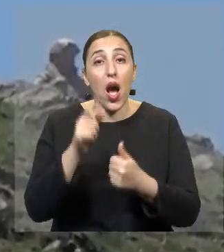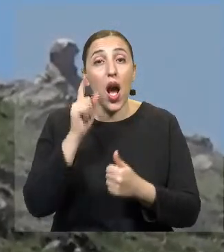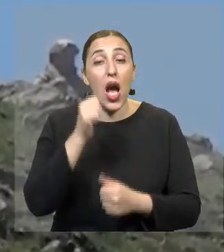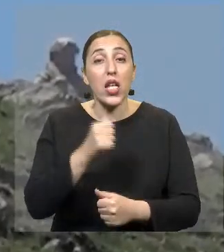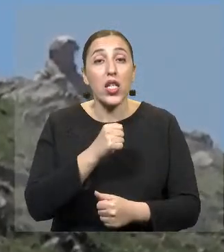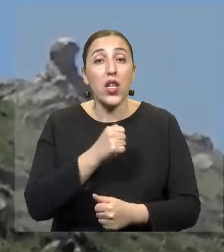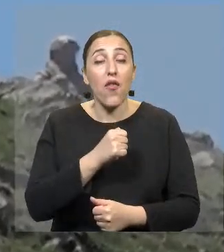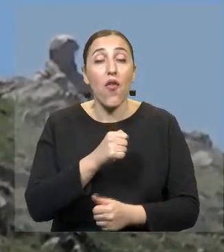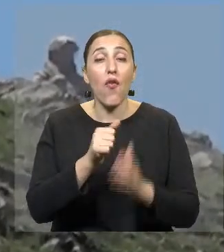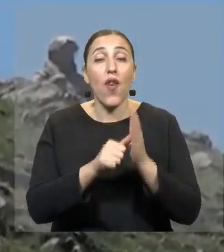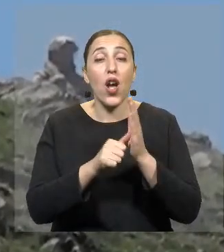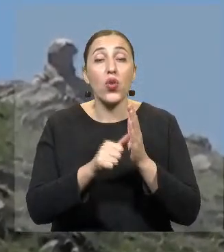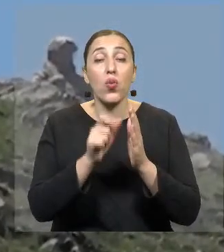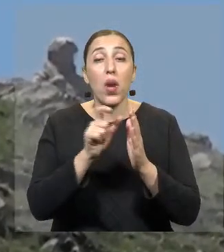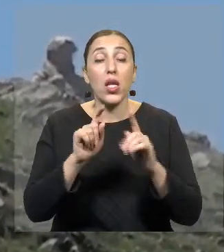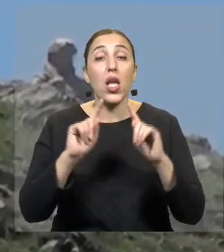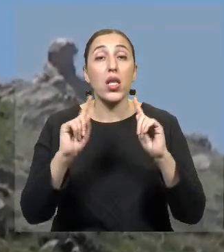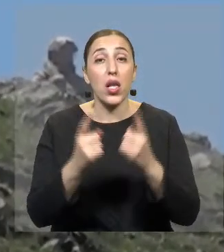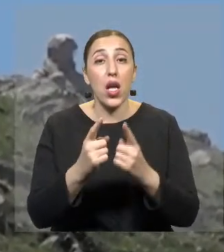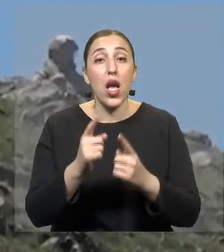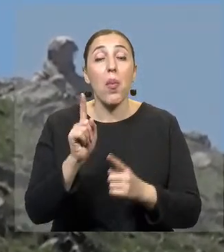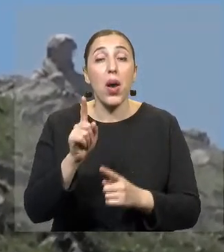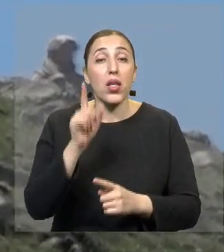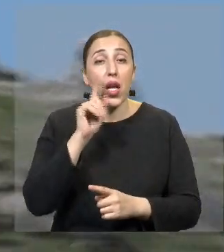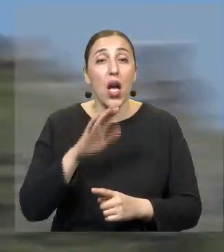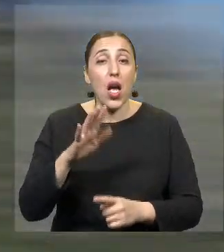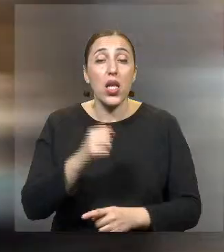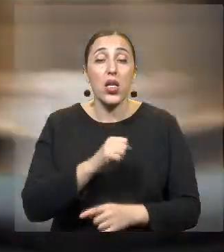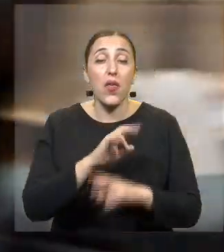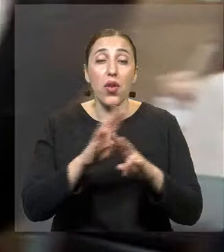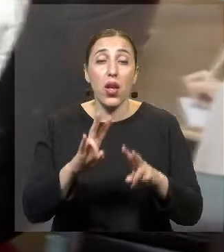հոխանոց խումբը։ Հայկական կողմբ այս պնդումը հերքել